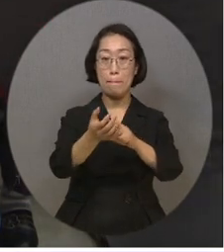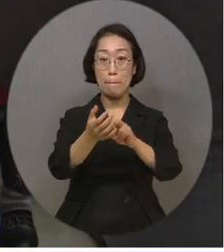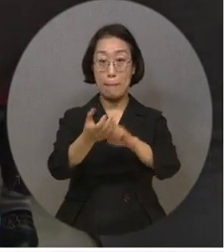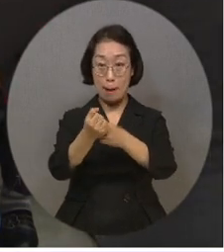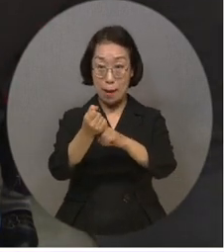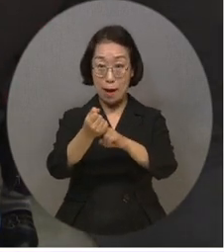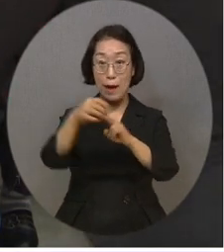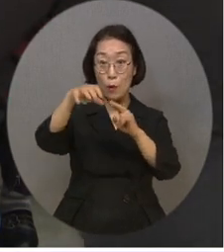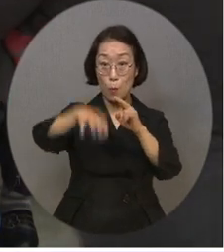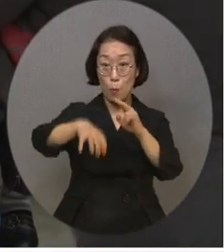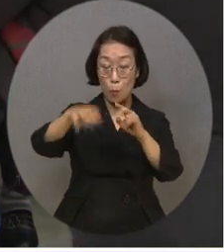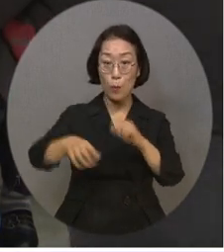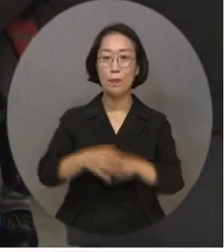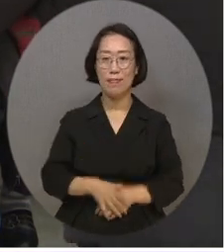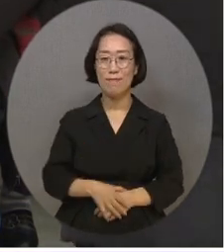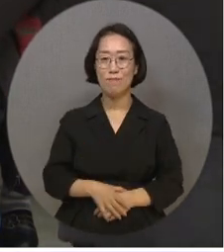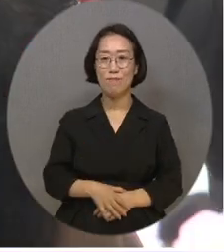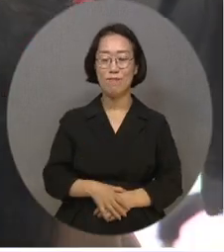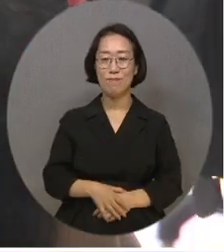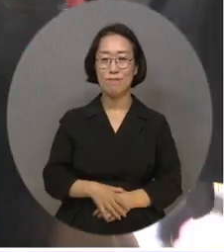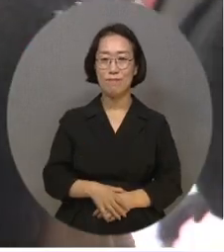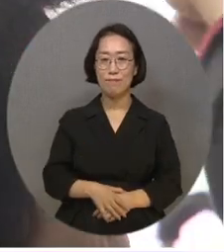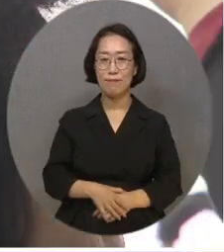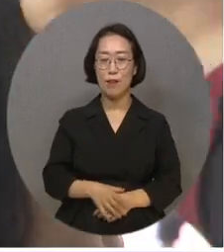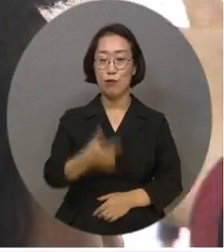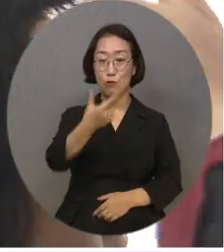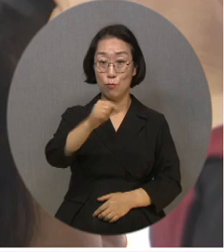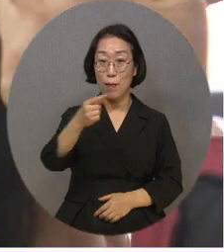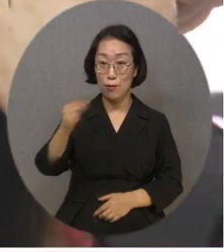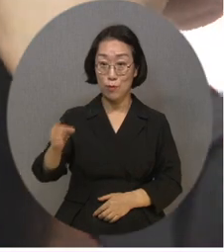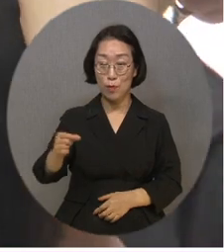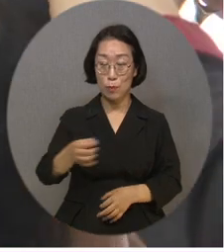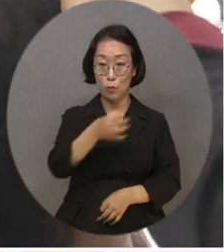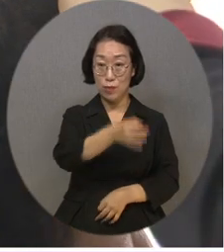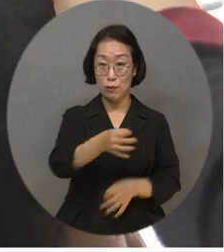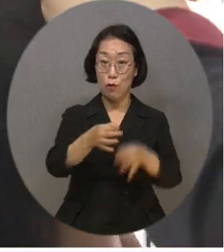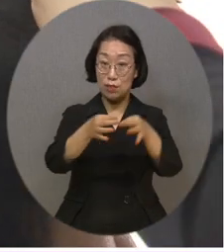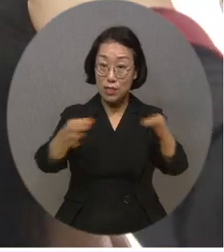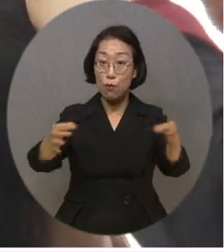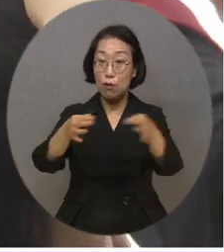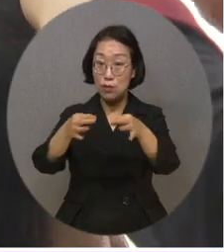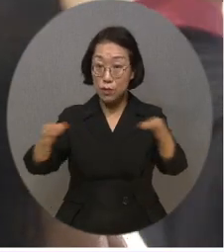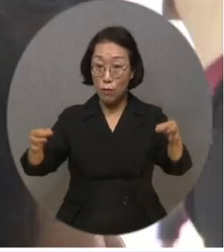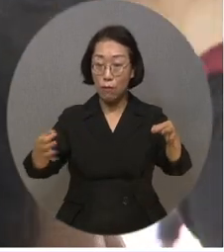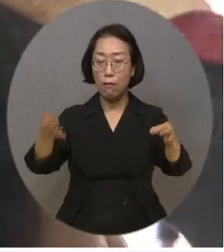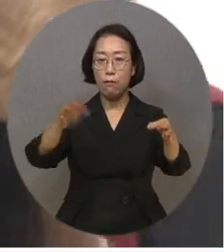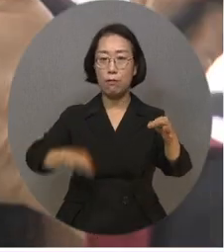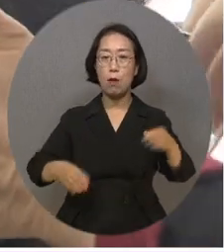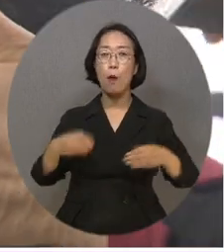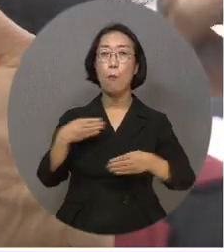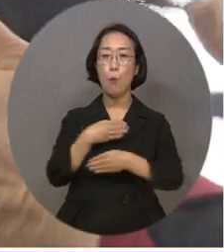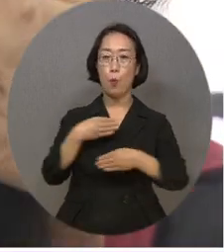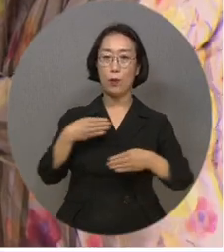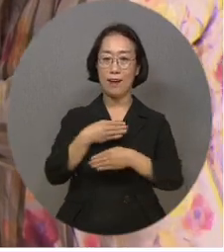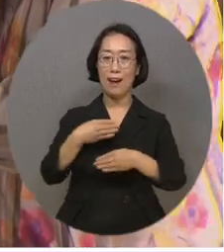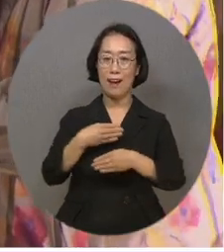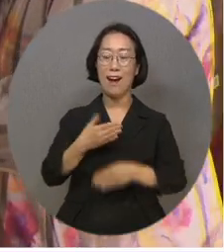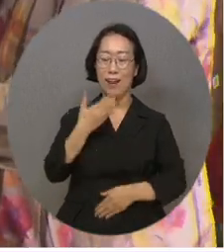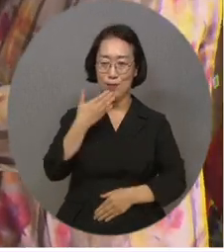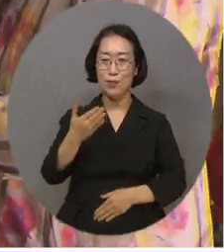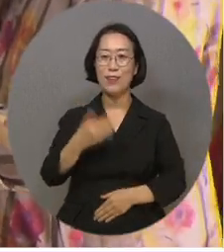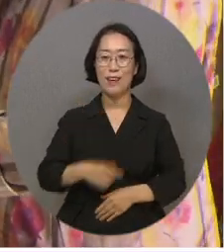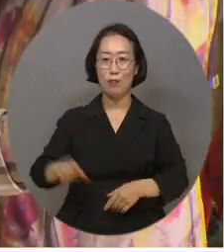또는 미장원을 이제 갈 수 있도록 그동안 이제 6만 원씩을 이제 지원을 해드렸던 걸 이제 목욕탕도 갈 수 있도록 좀 제도를